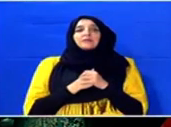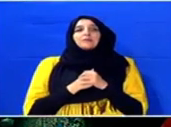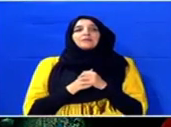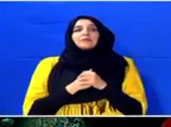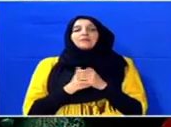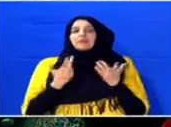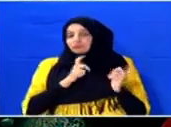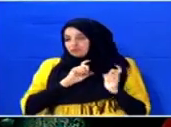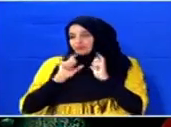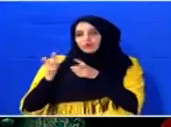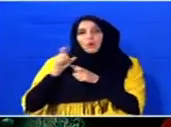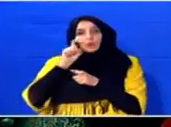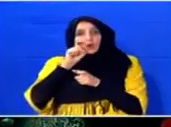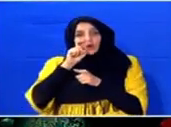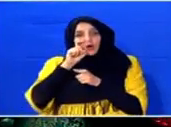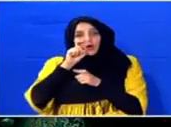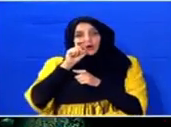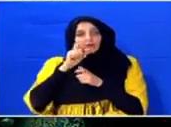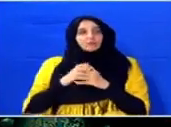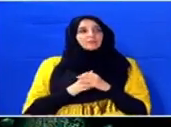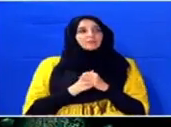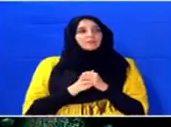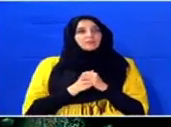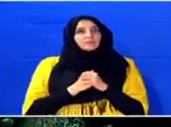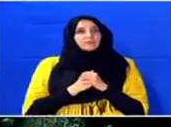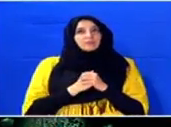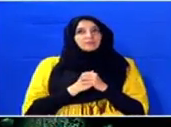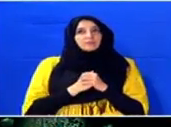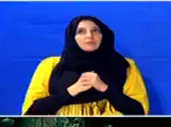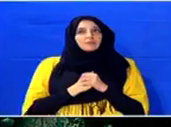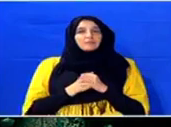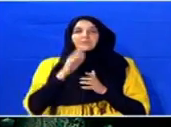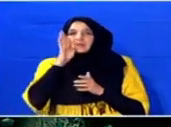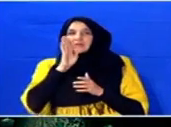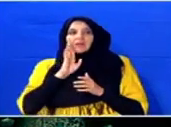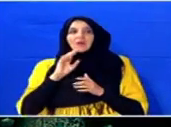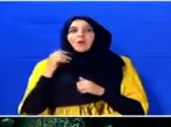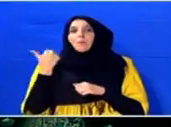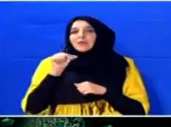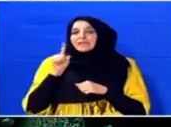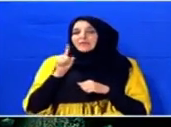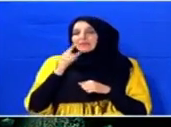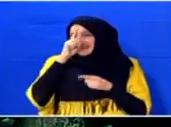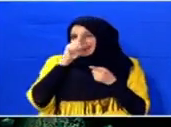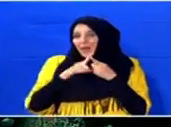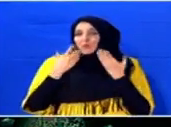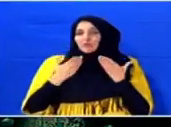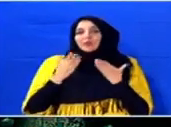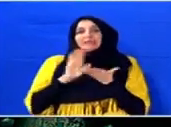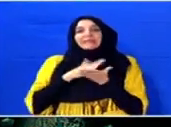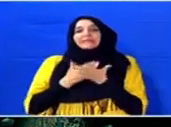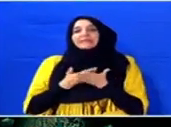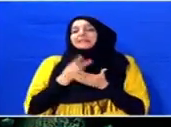ان نعود الى فضيله الدكتور سعيد بويزري دكتور هل يمكن ترجمه هذه المقدمه التي تتعلق